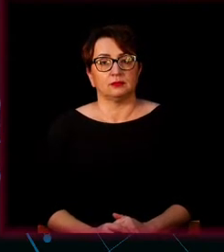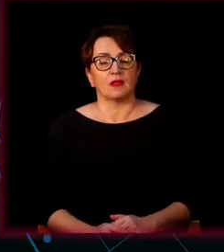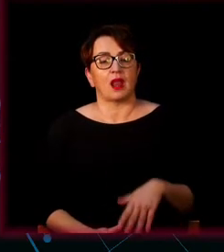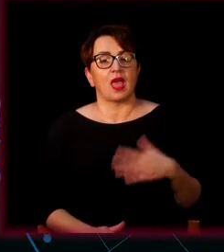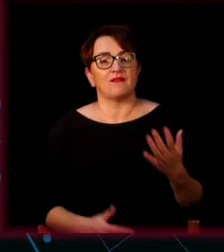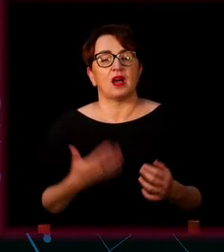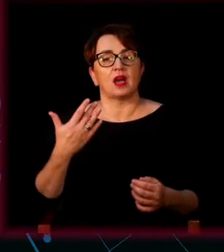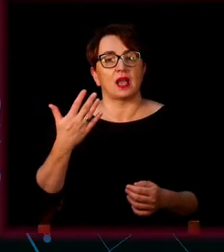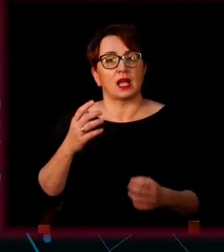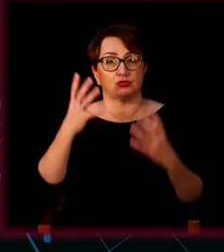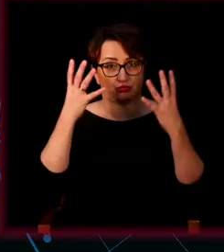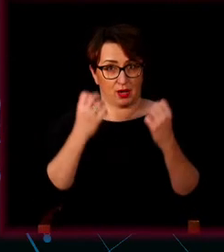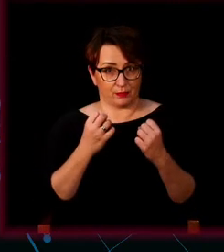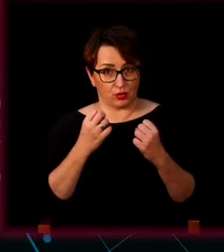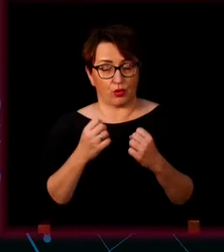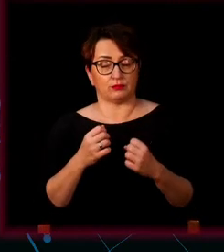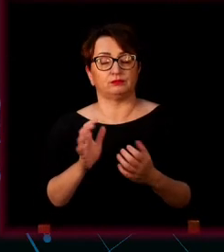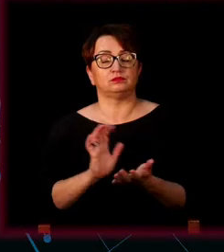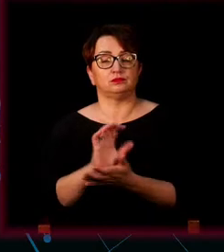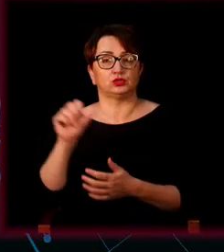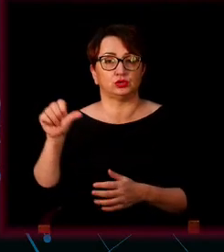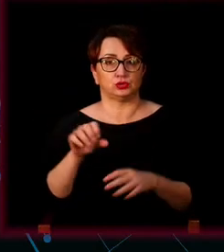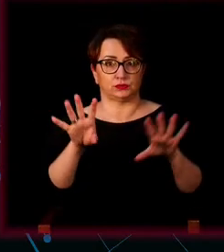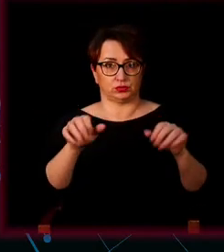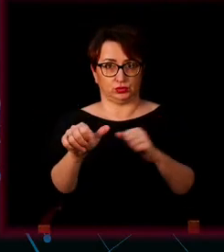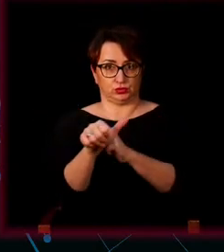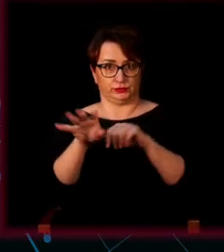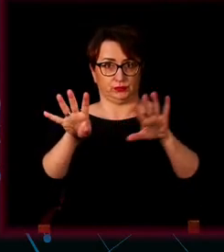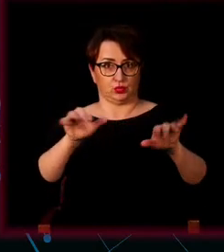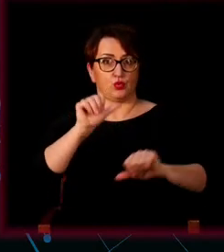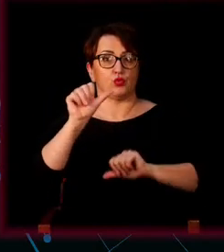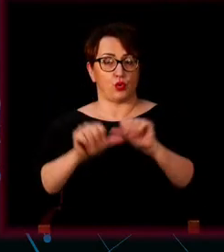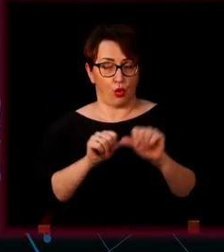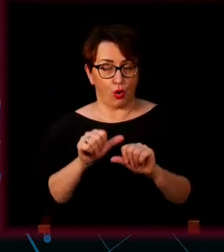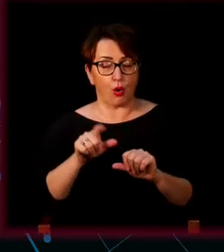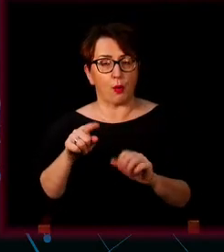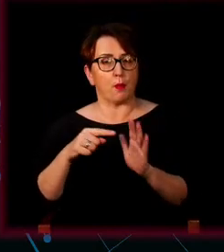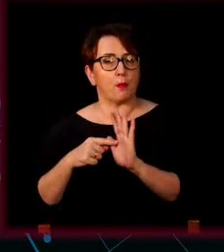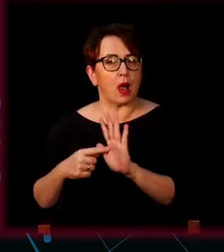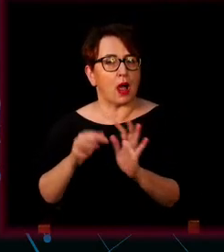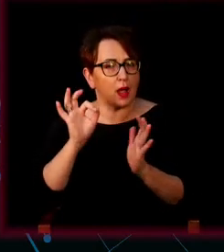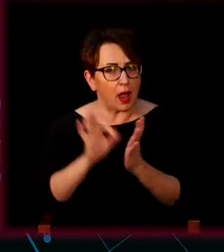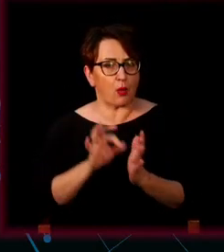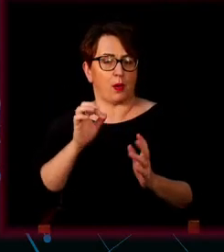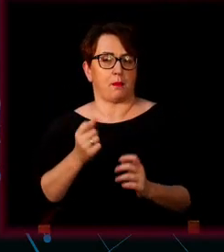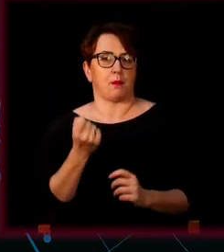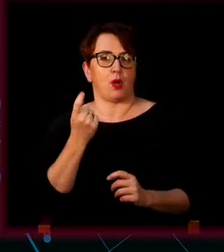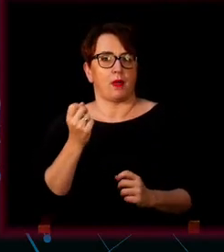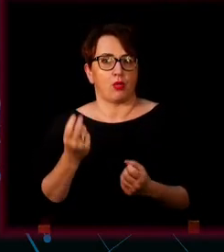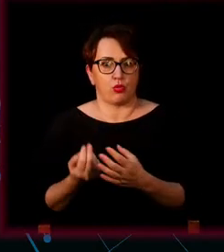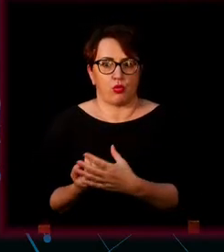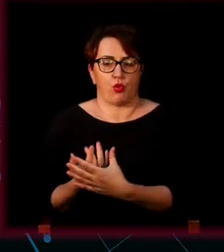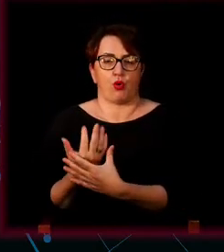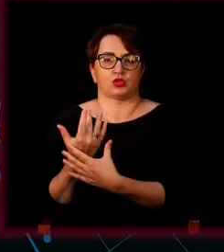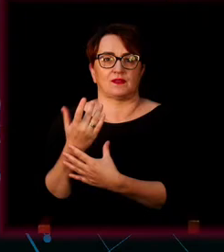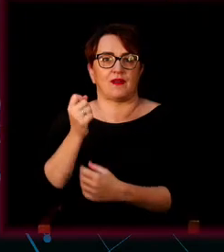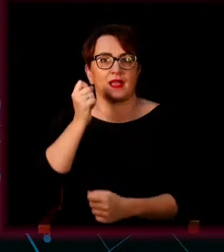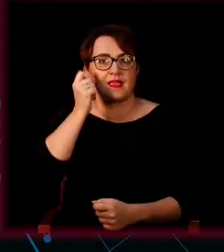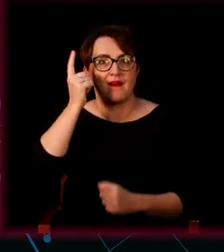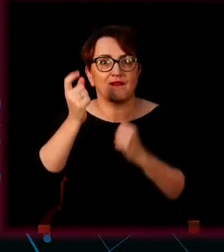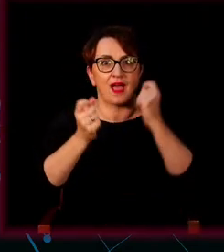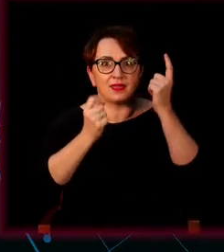Labirynt ciemności, która się w 1969 roku ukazała, dobrze pokazuje ten moment dojrzewania fantastyki w tym okresie w